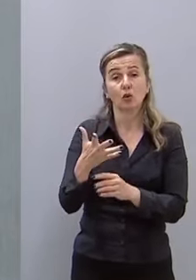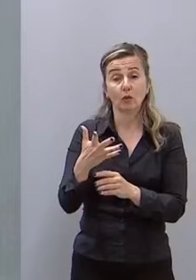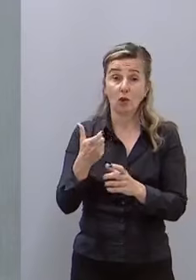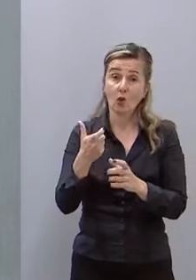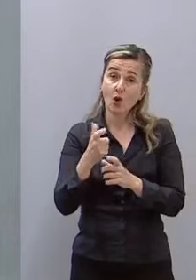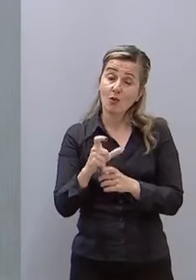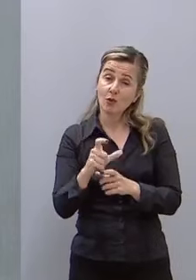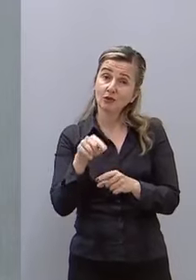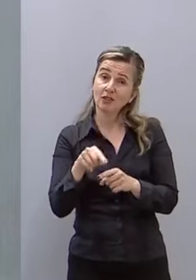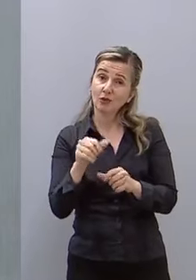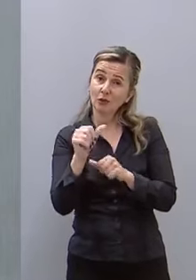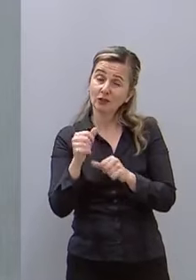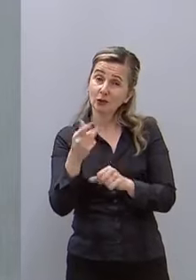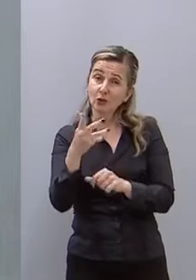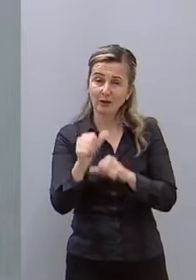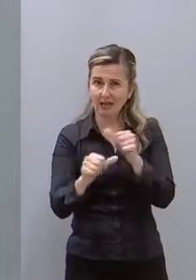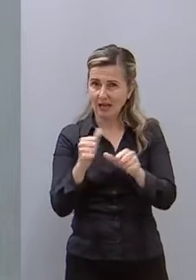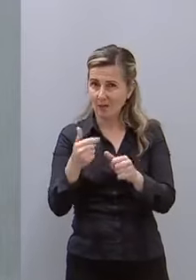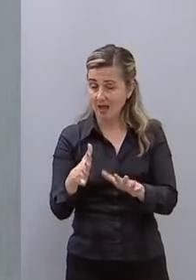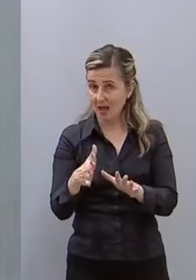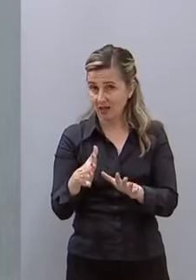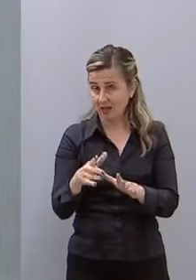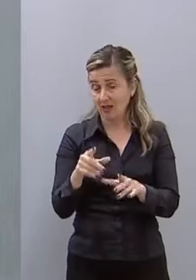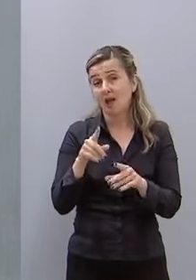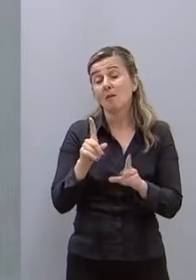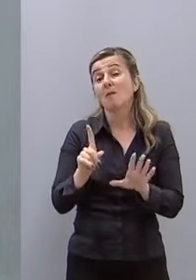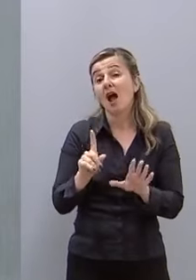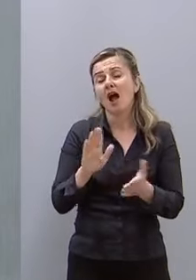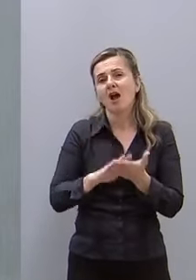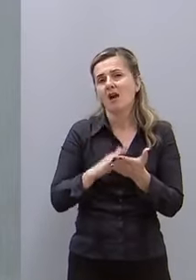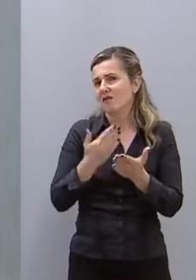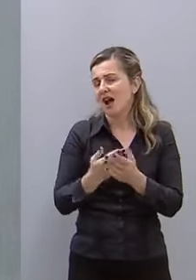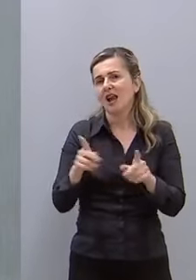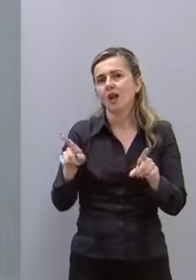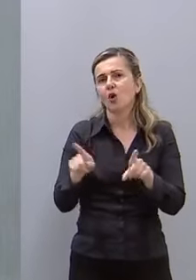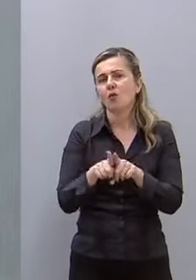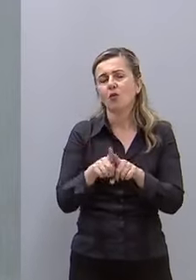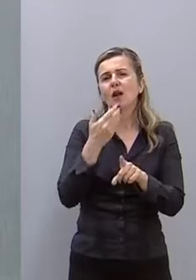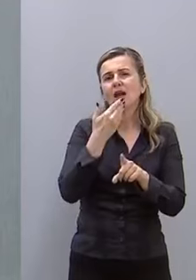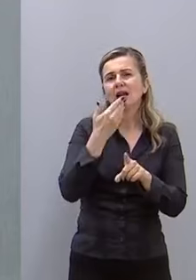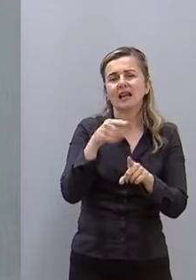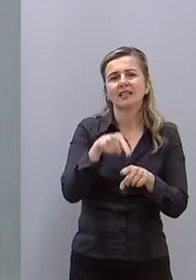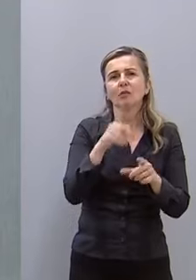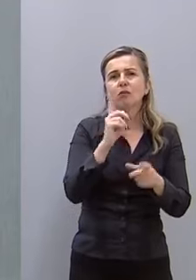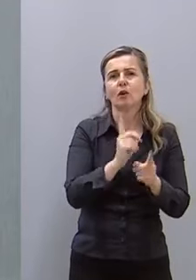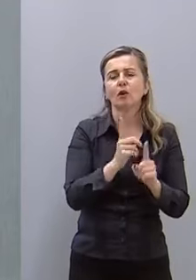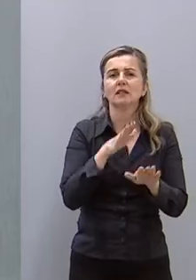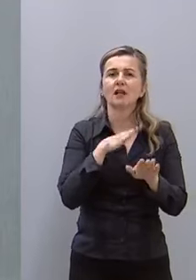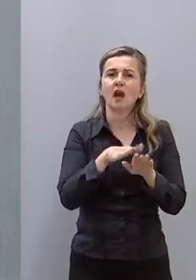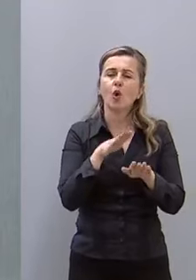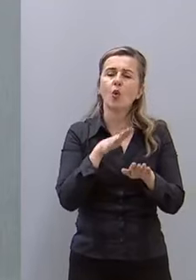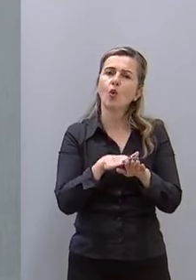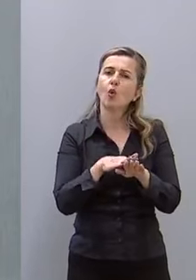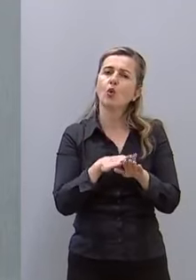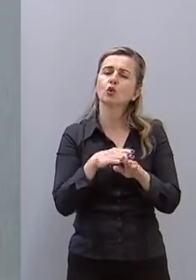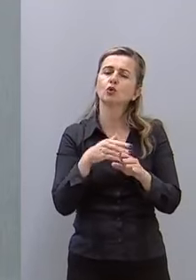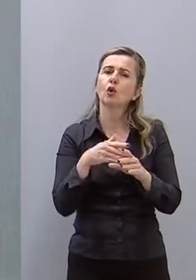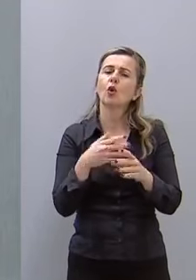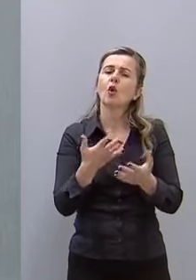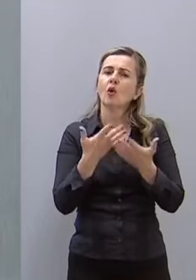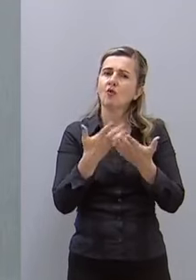numeri sono cambiati ciò non toglie che noi continuiamo grazie a questa politica di utilizzo in maniera